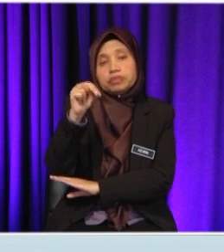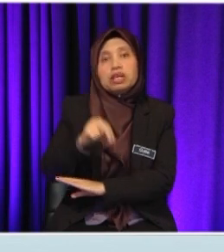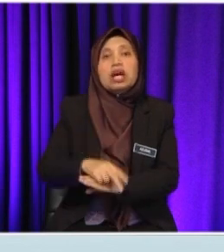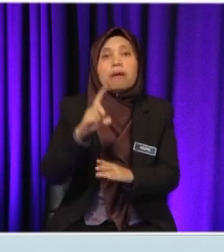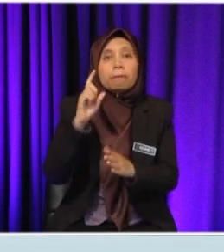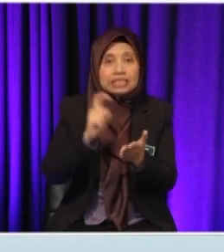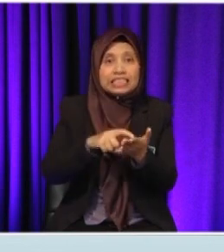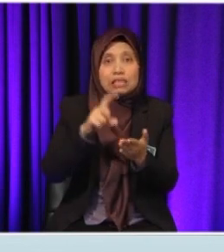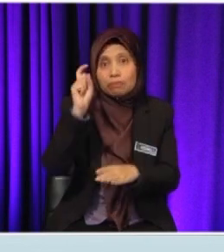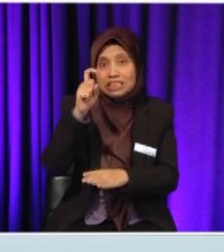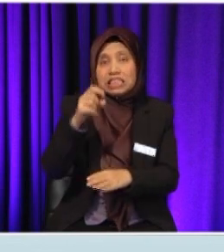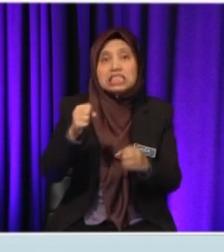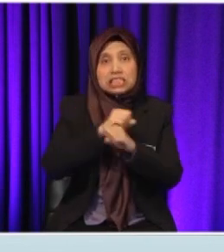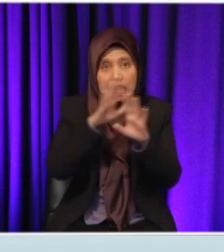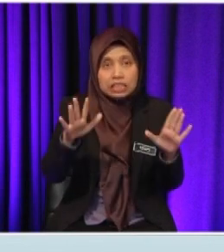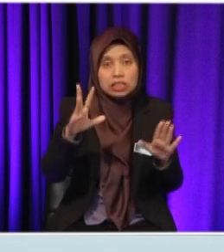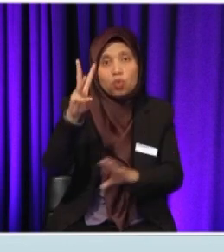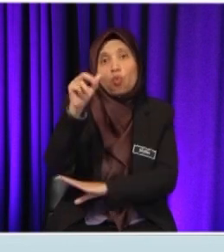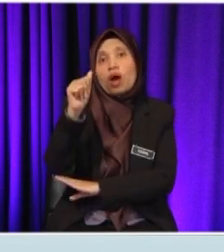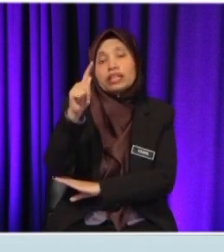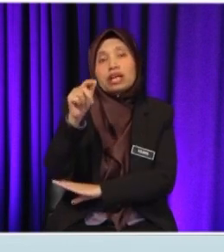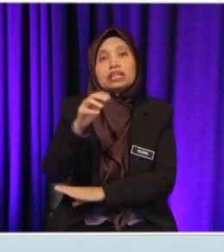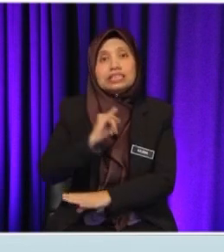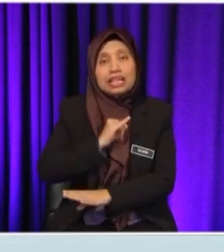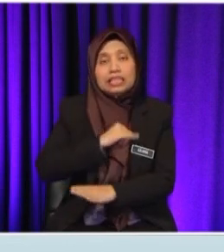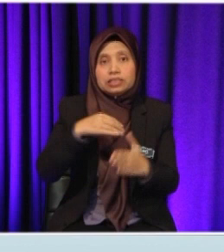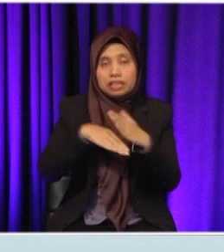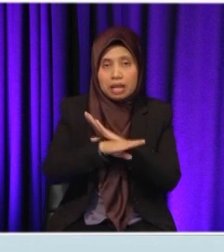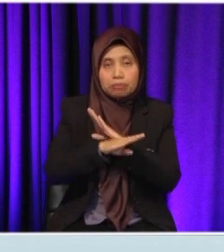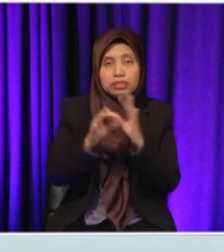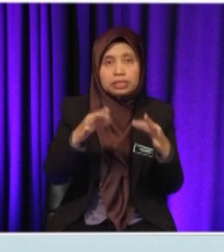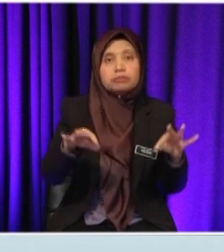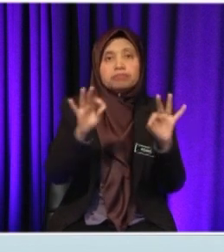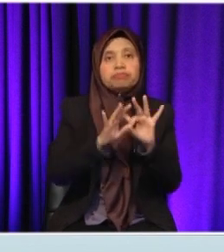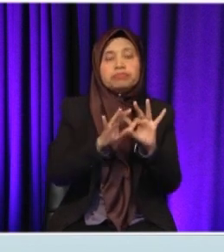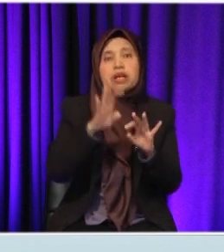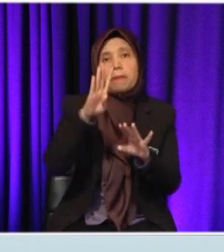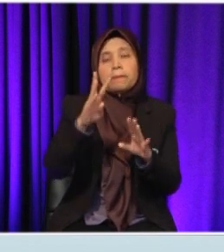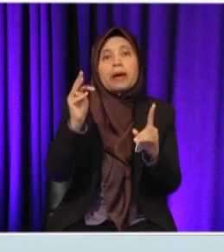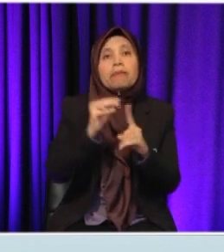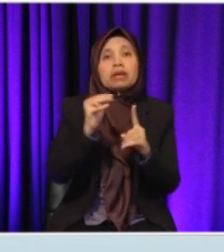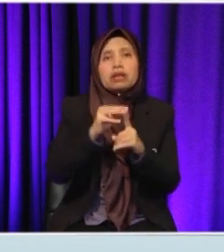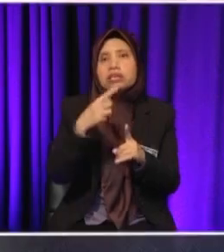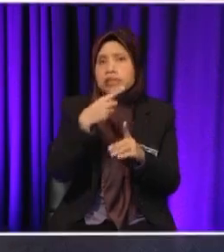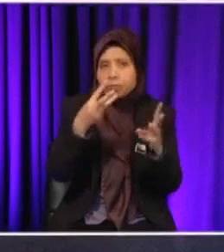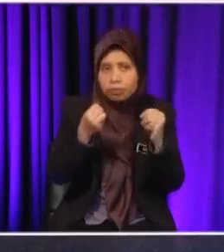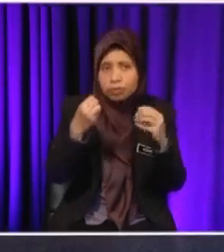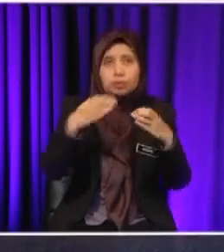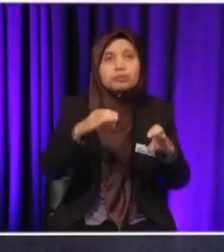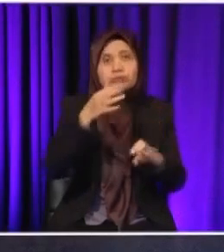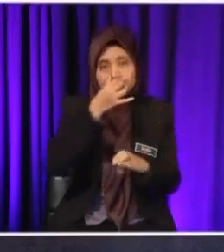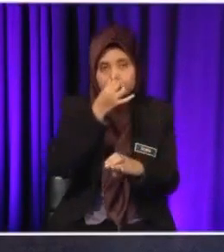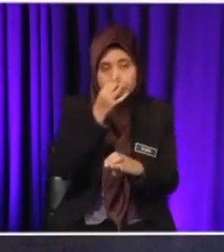Kena dengan lebih jelas perwatakan saya di dalam petikan. Okey, 4 markah. Ada siapa nak cuba?